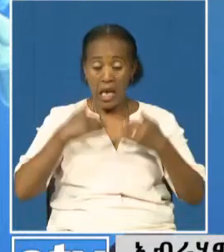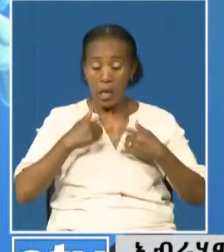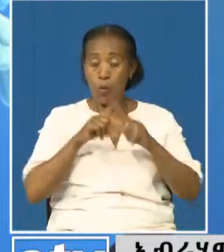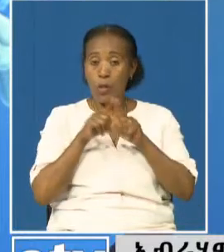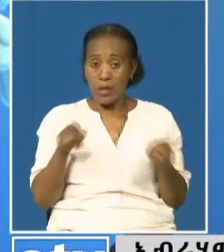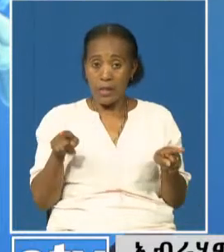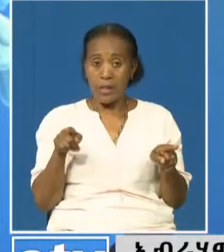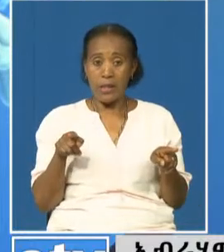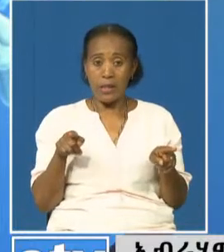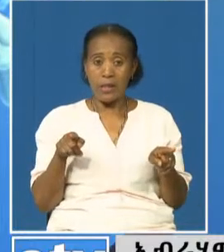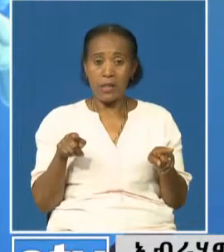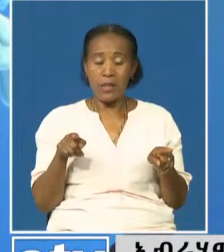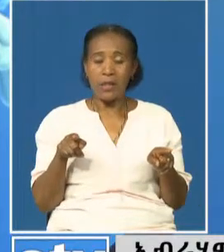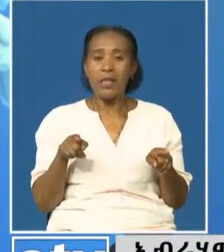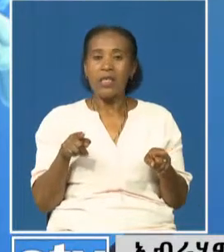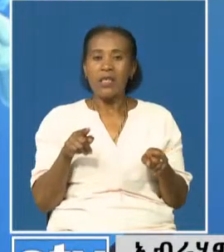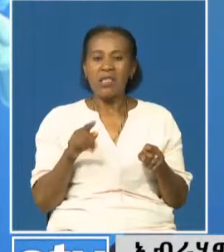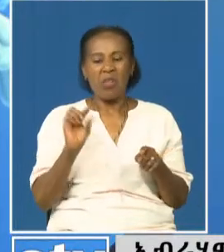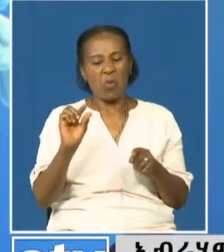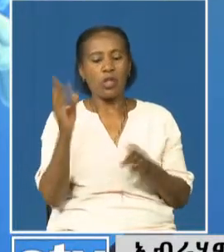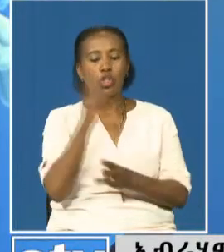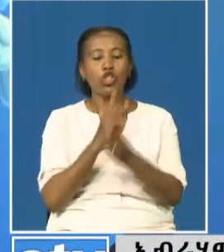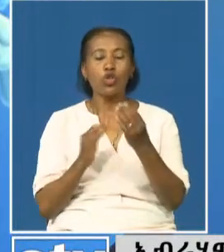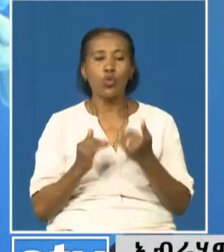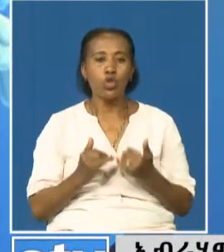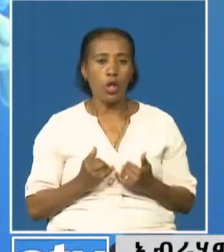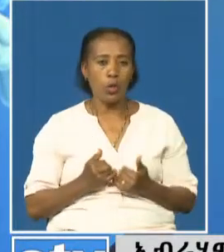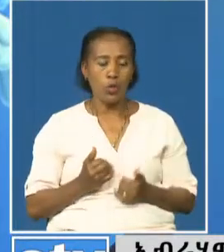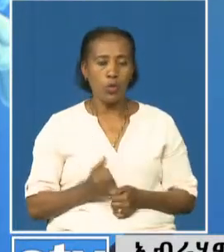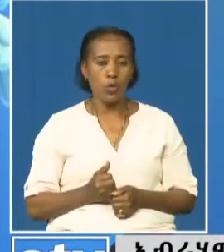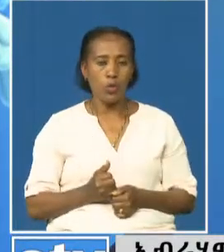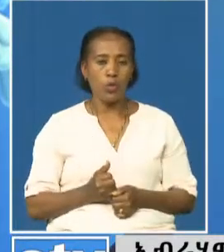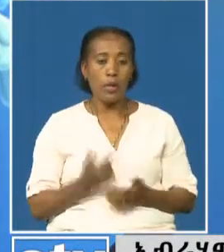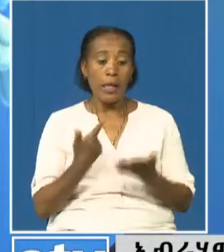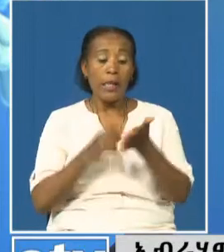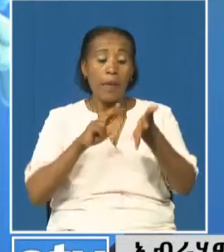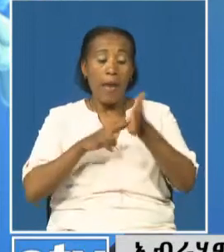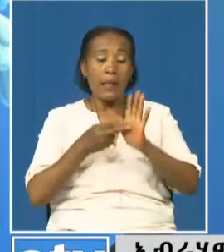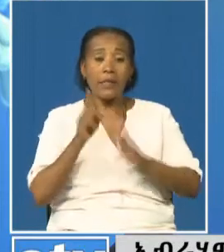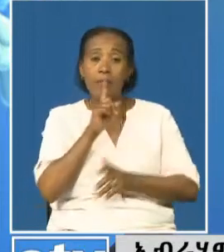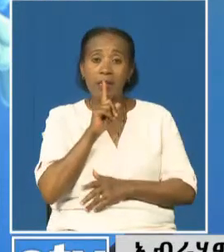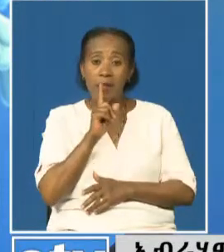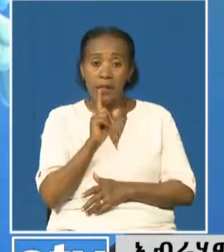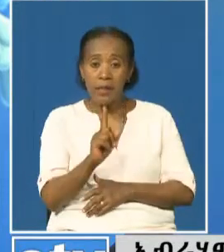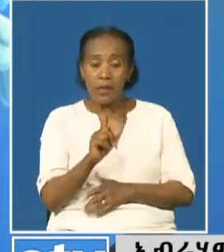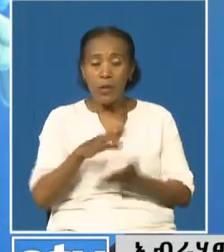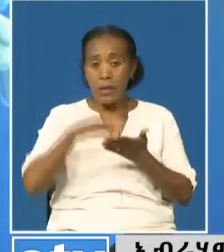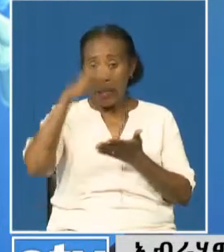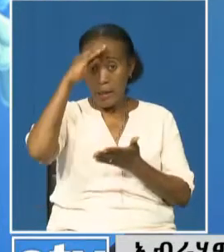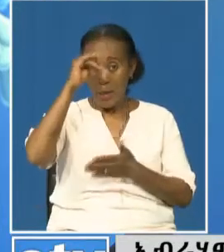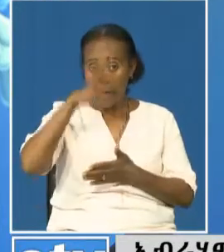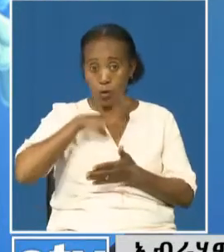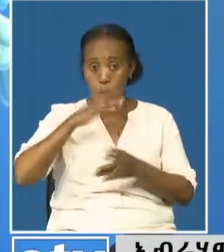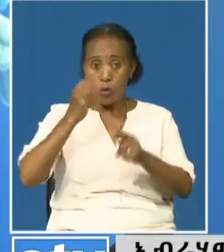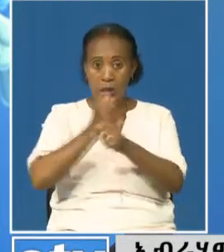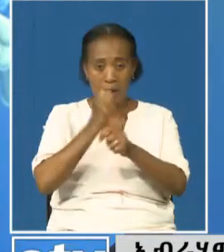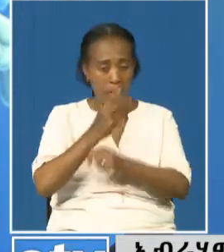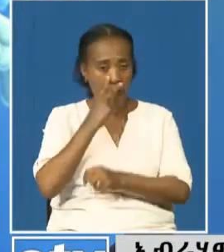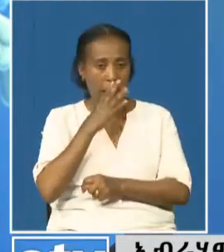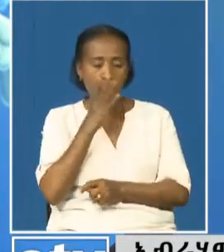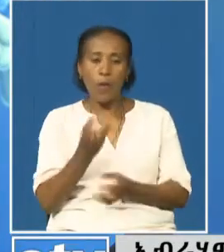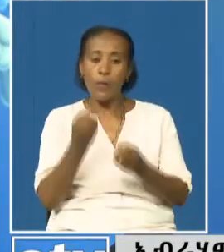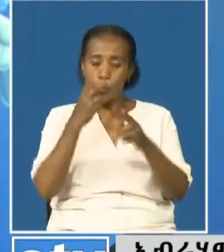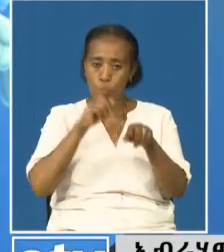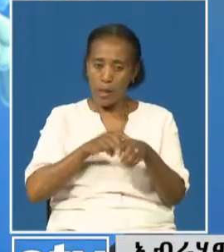ግን የመተግበር ችግሮች አሉ። እሺ፣ ይህ ማለት ምንድነው? የተማረውም ሰው ሲተገብር አይታይም ብዙ